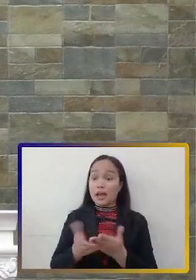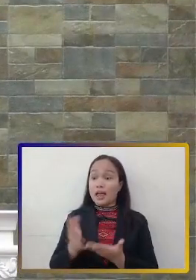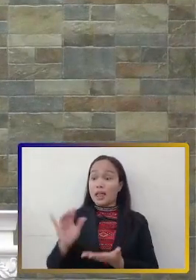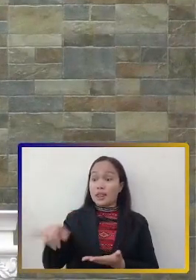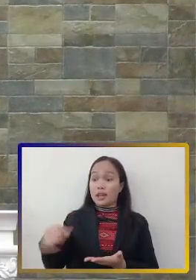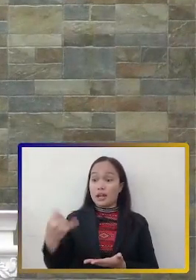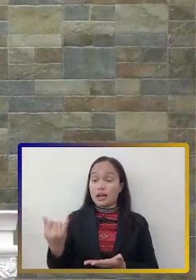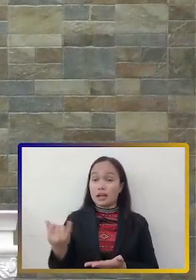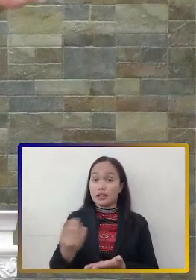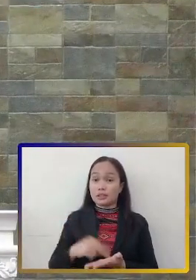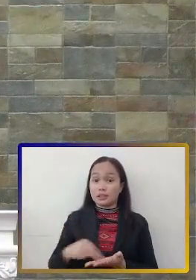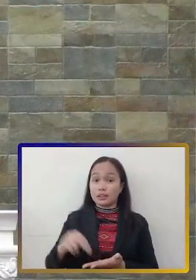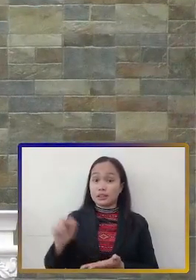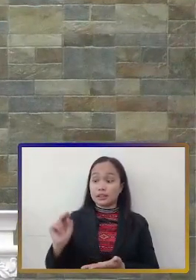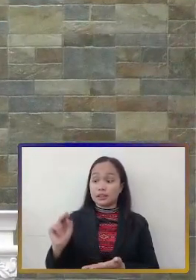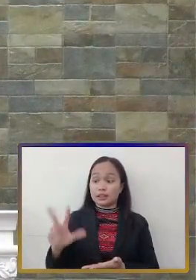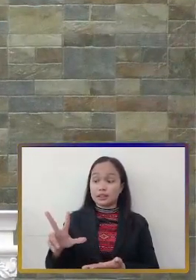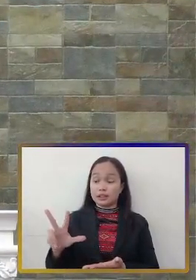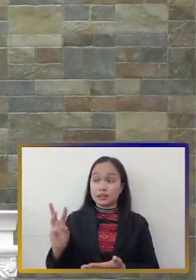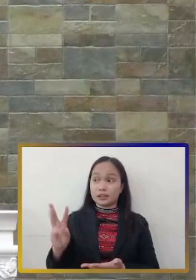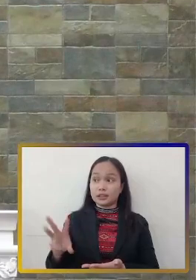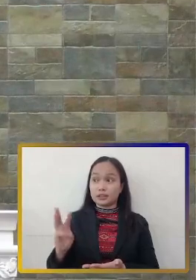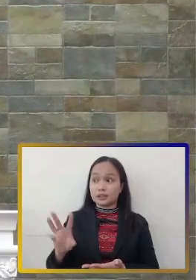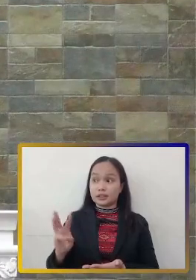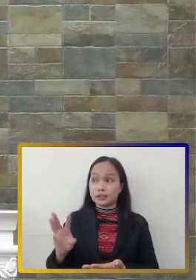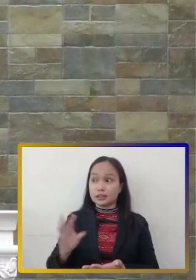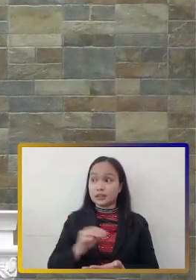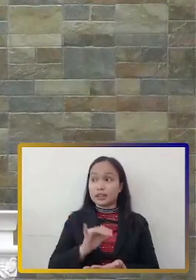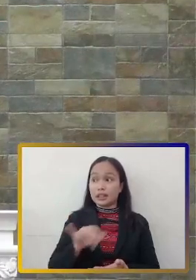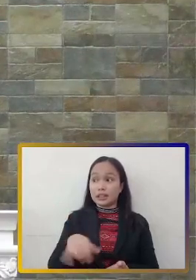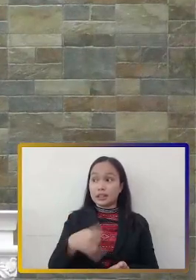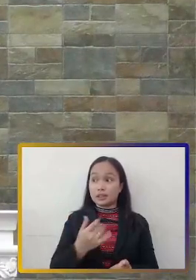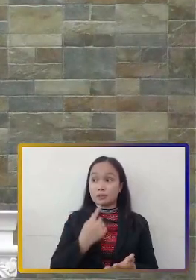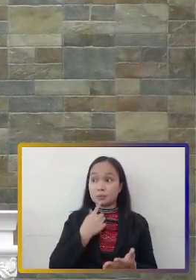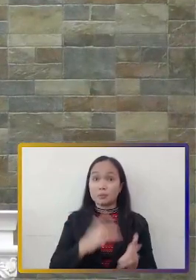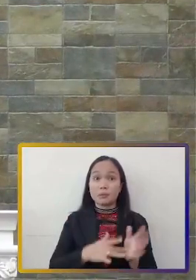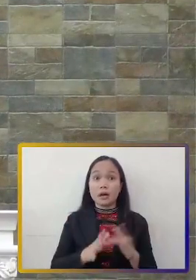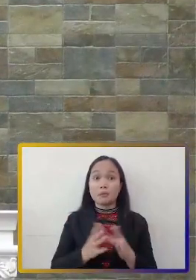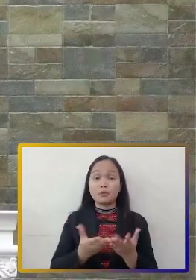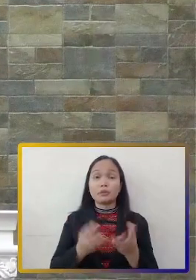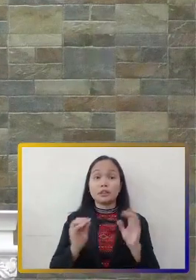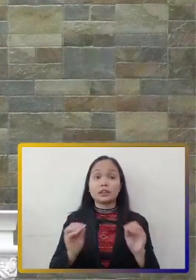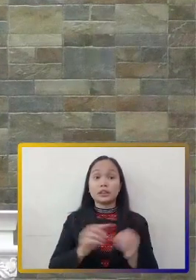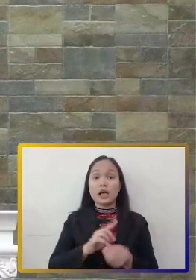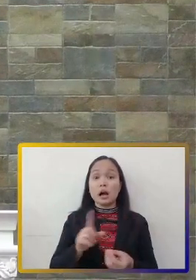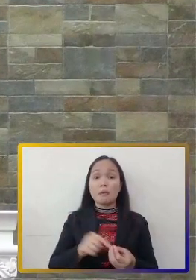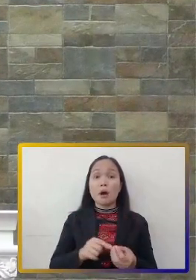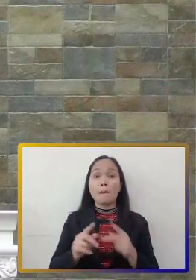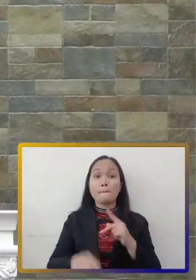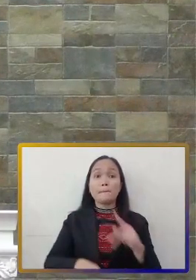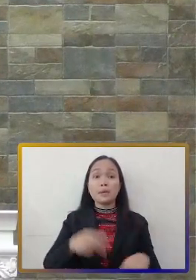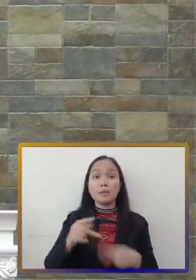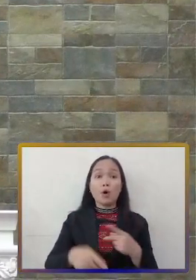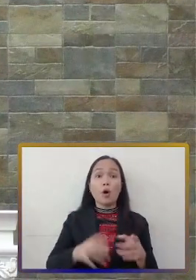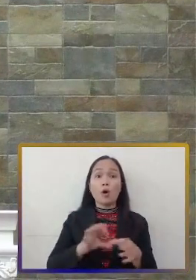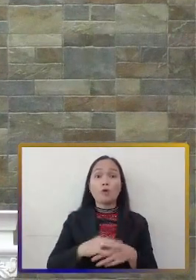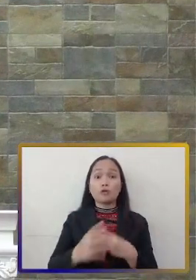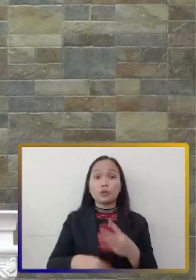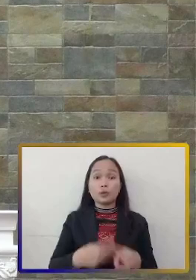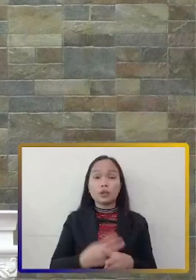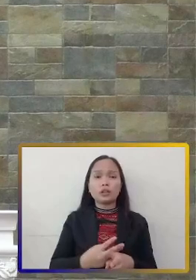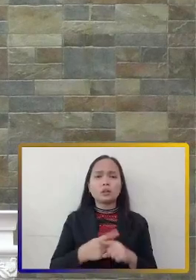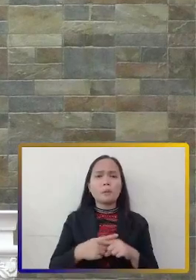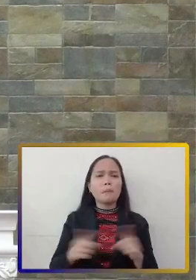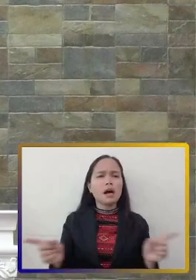verse number 16, the Bible, John is talking about the people of the world. But in 1